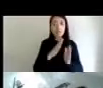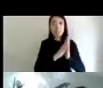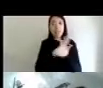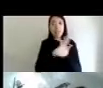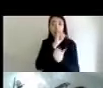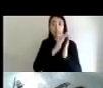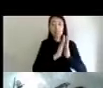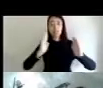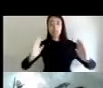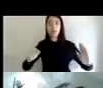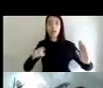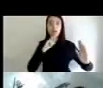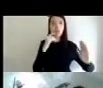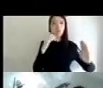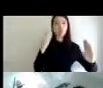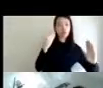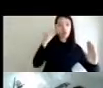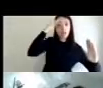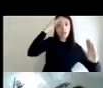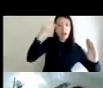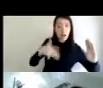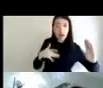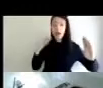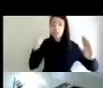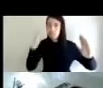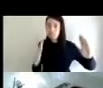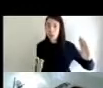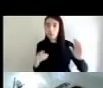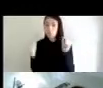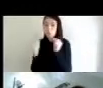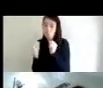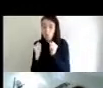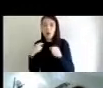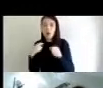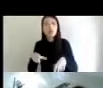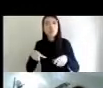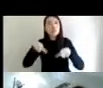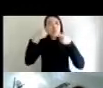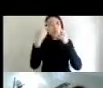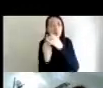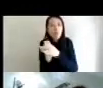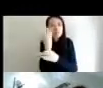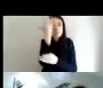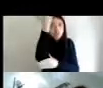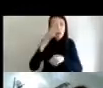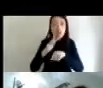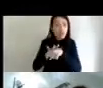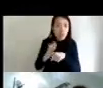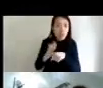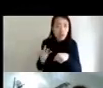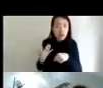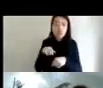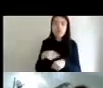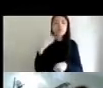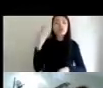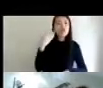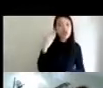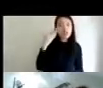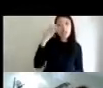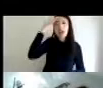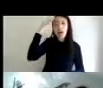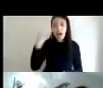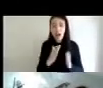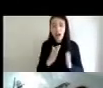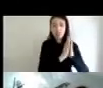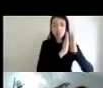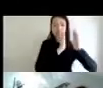冬啦。那樹木生長的季節通常是什麼季節呢？就應該是春天、夏天一些天氣